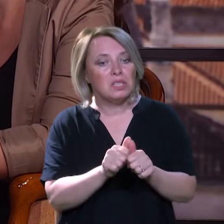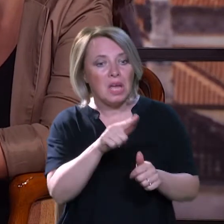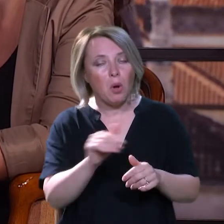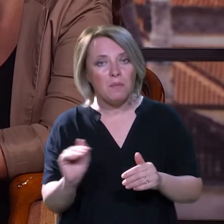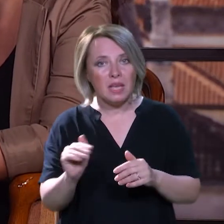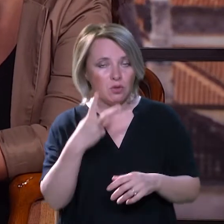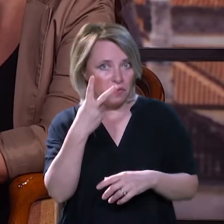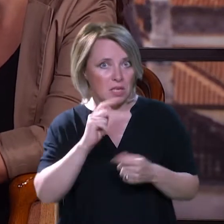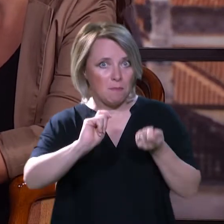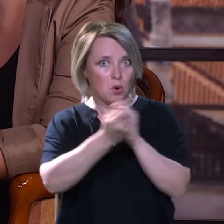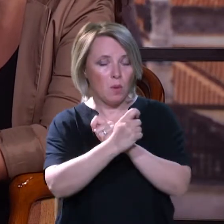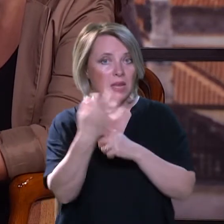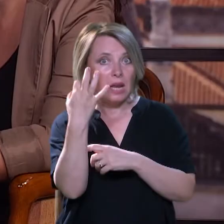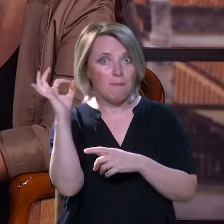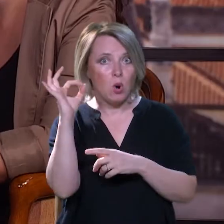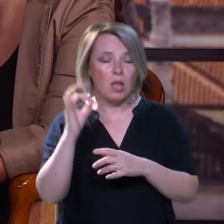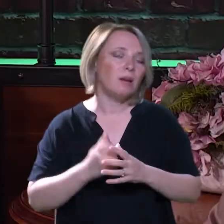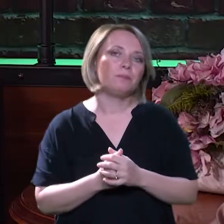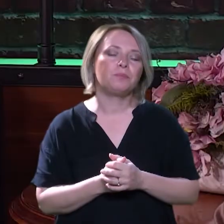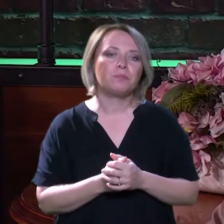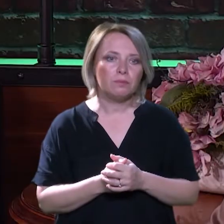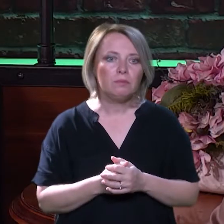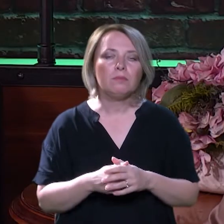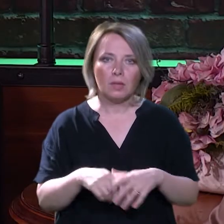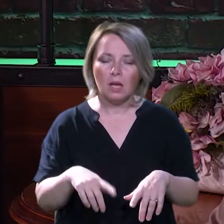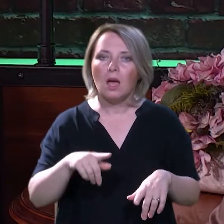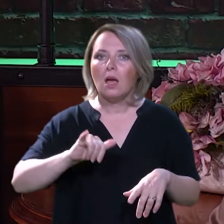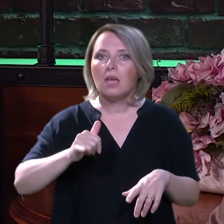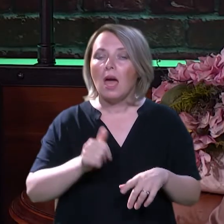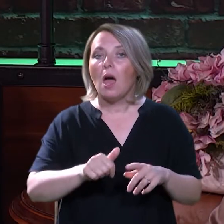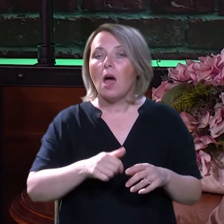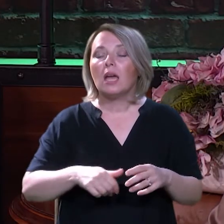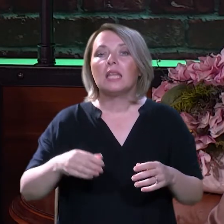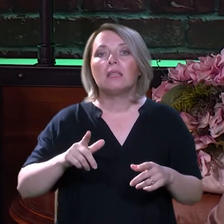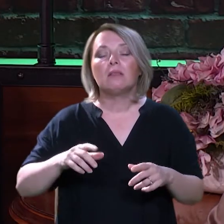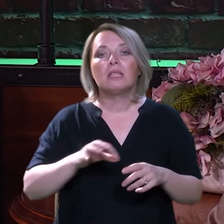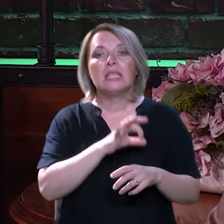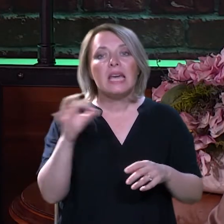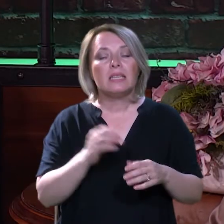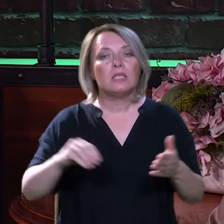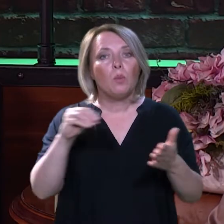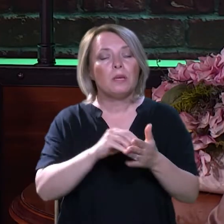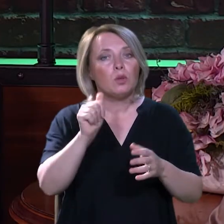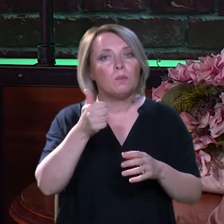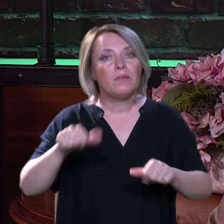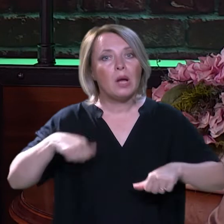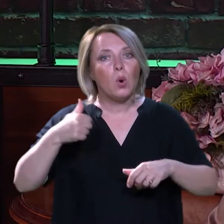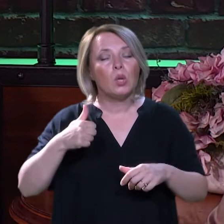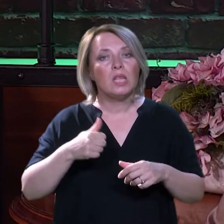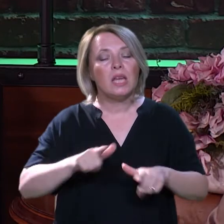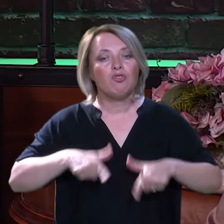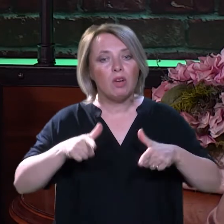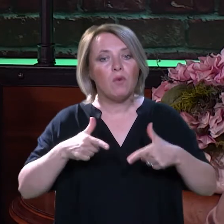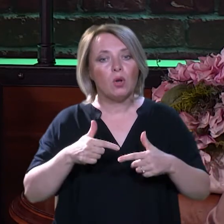vidite promjene. Mm-hmm. I na bolje. Tako je. Dakle, djeca se upisuju od prve godine života, a kad ih mi vidimo još